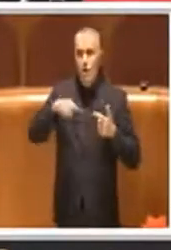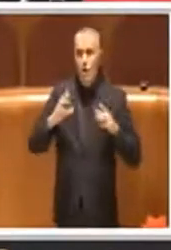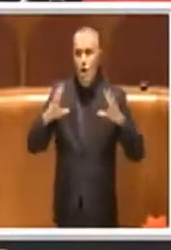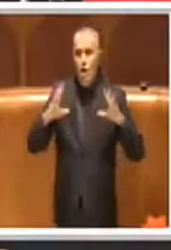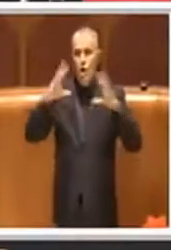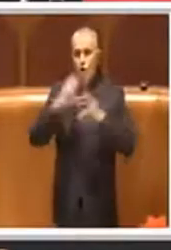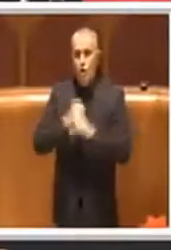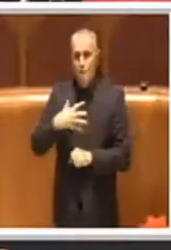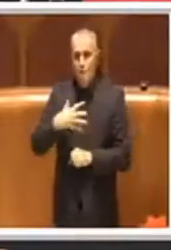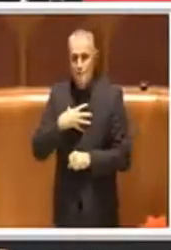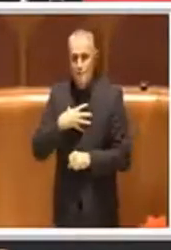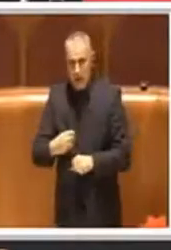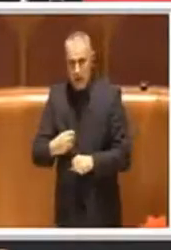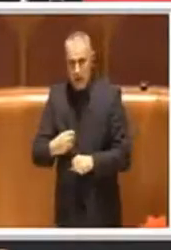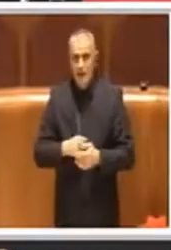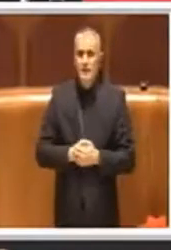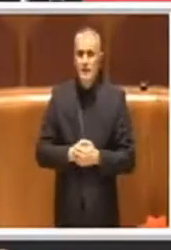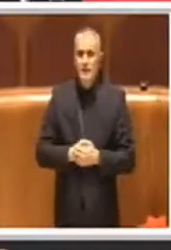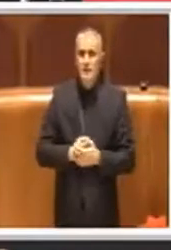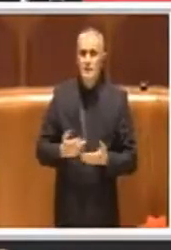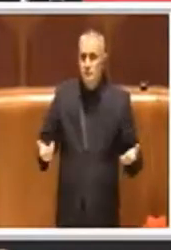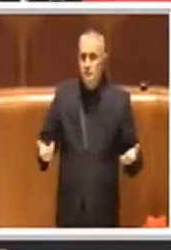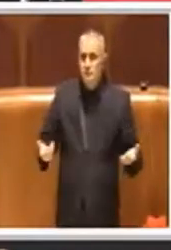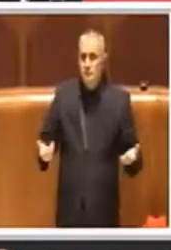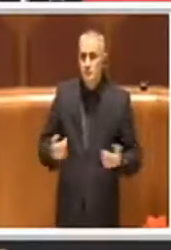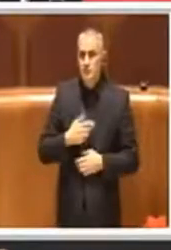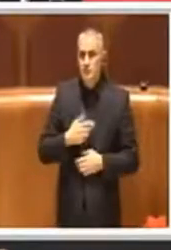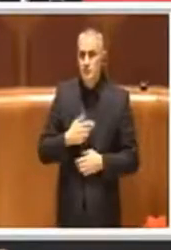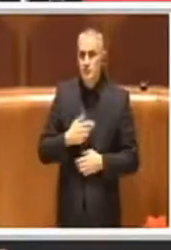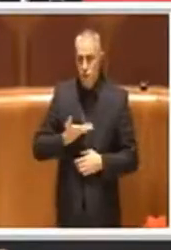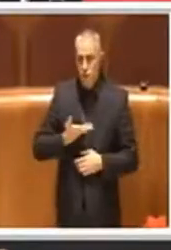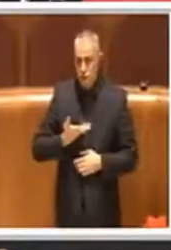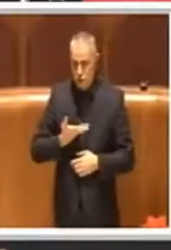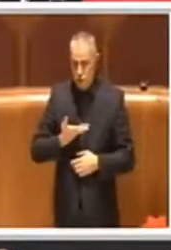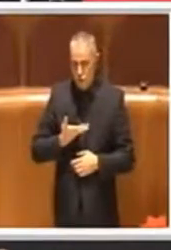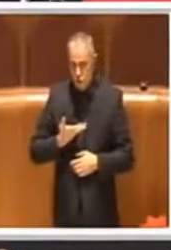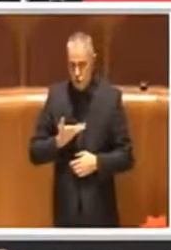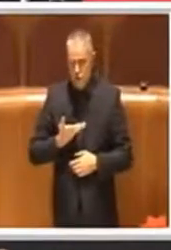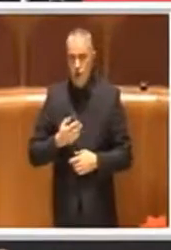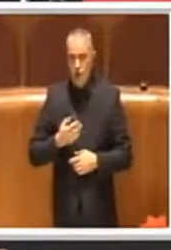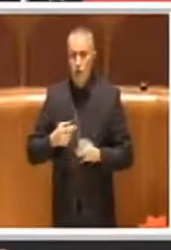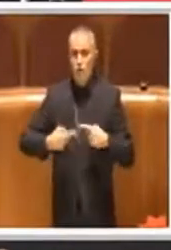appena avremo una situazione normalizzata, Room Sweet Room, una giornata